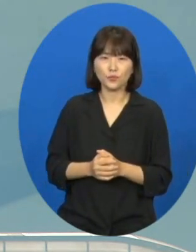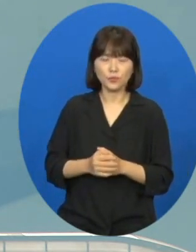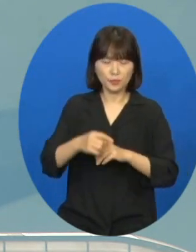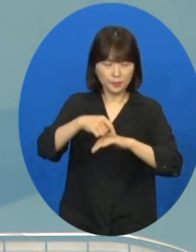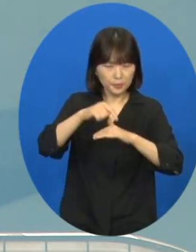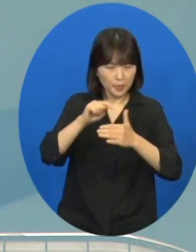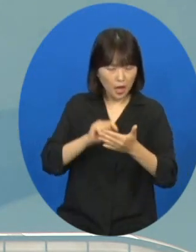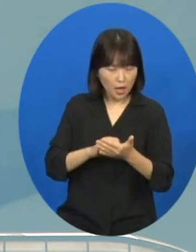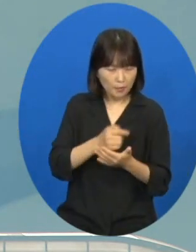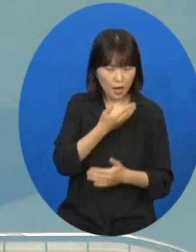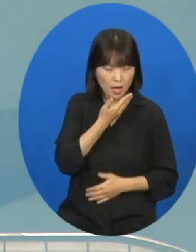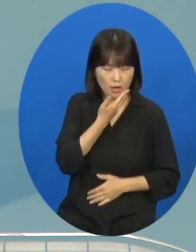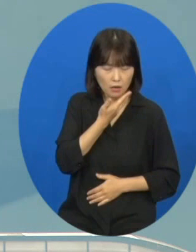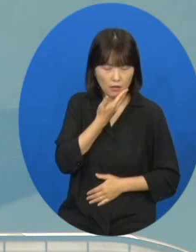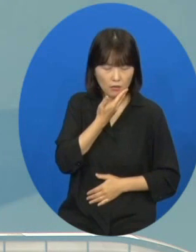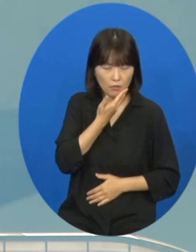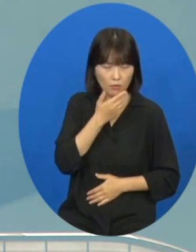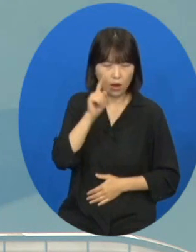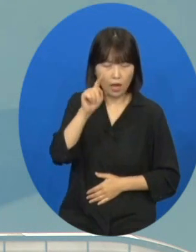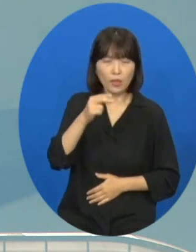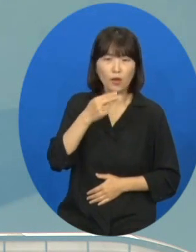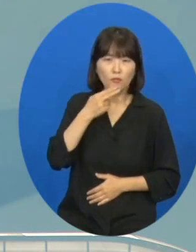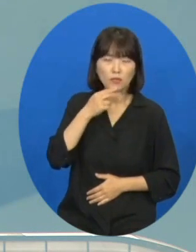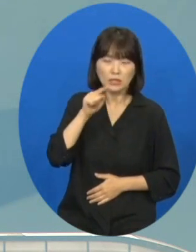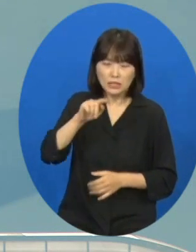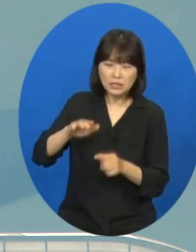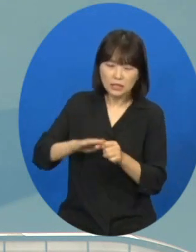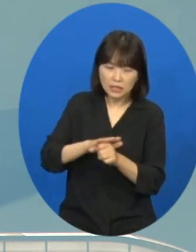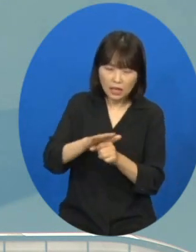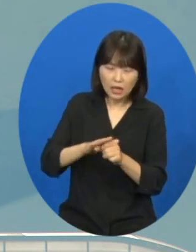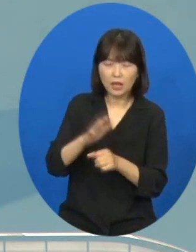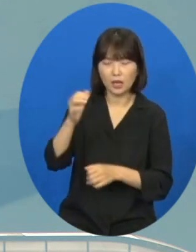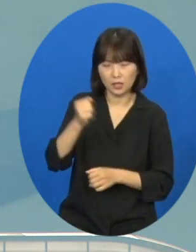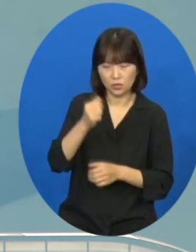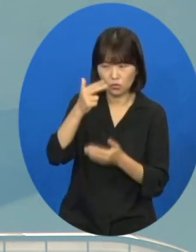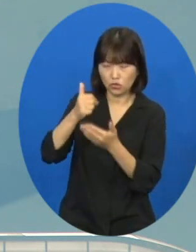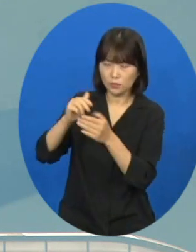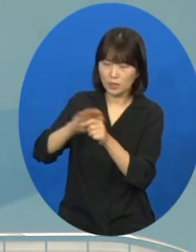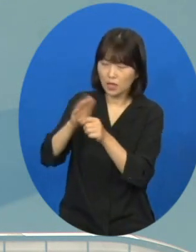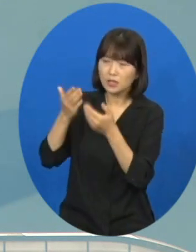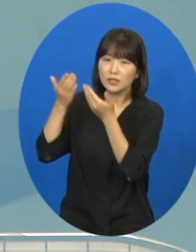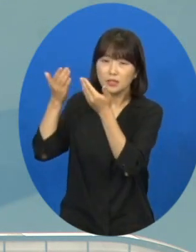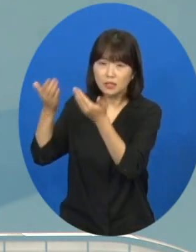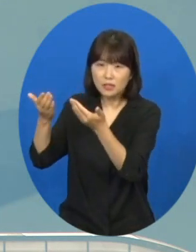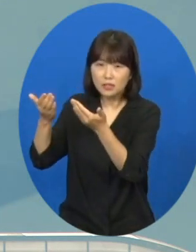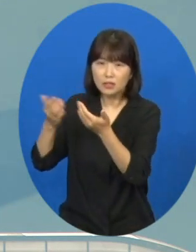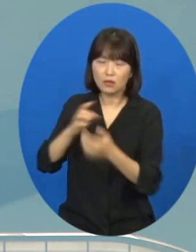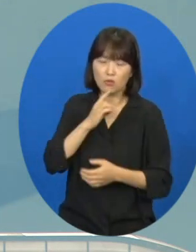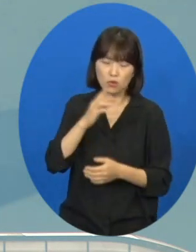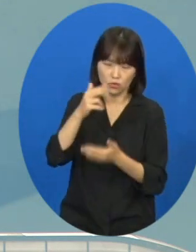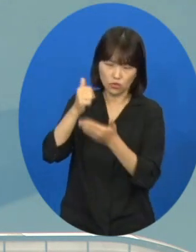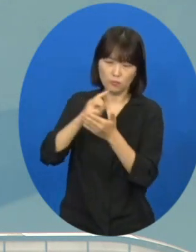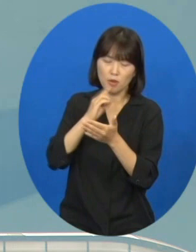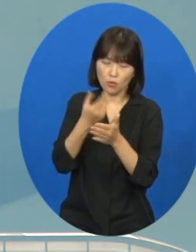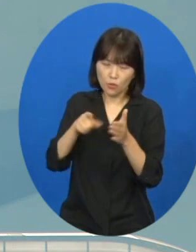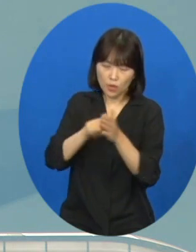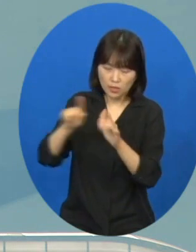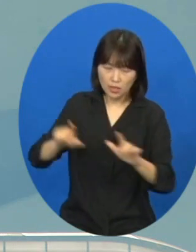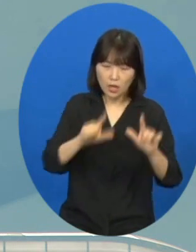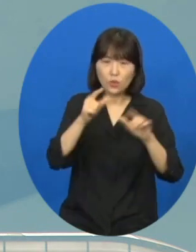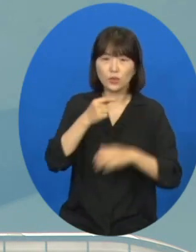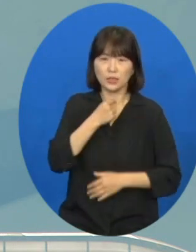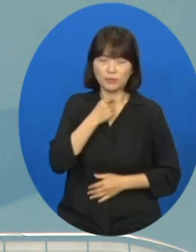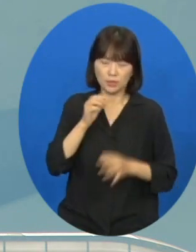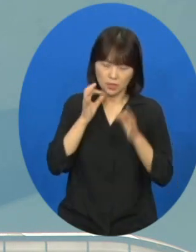마음에 아까운 느낌 없는 그 사랑으로 주님 사랑하고, 오직 주님만을 위해서 그렇게 살고 싶은